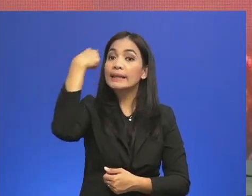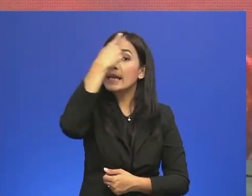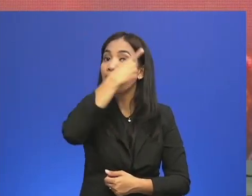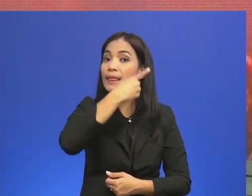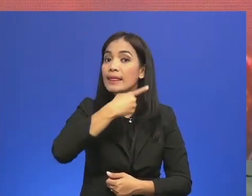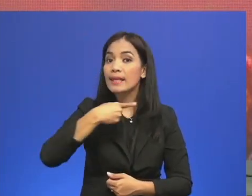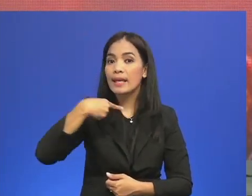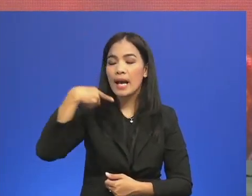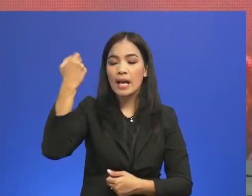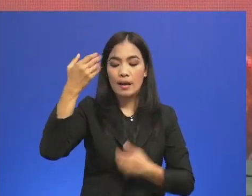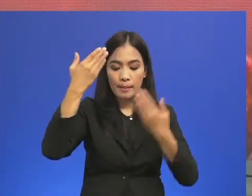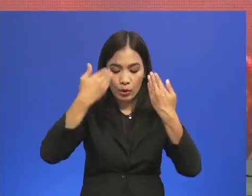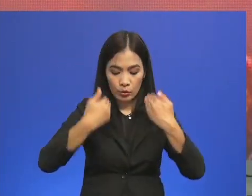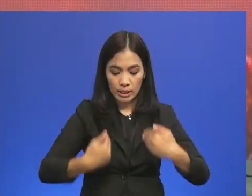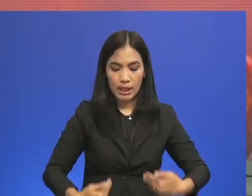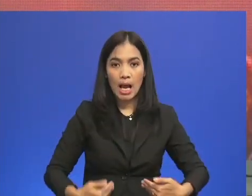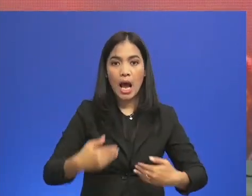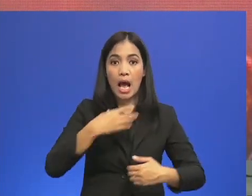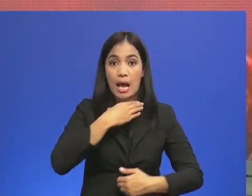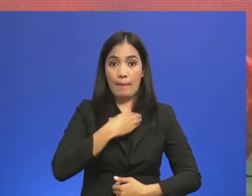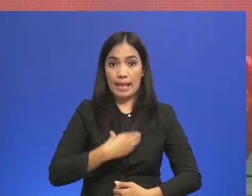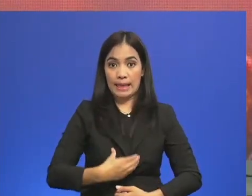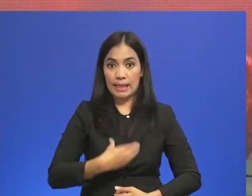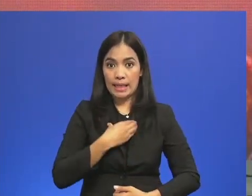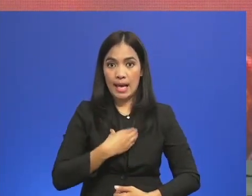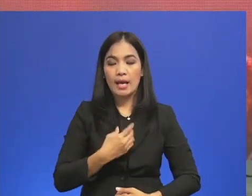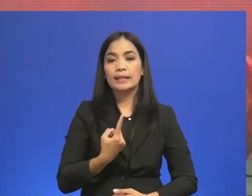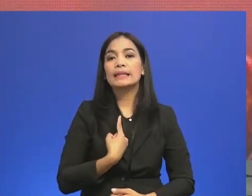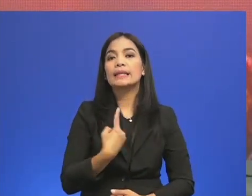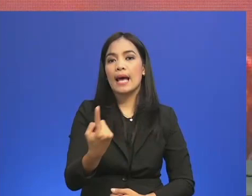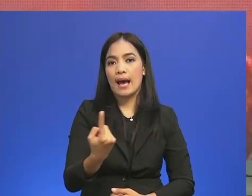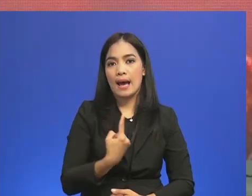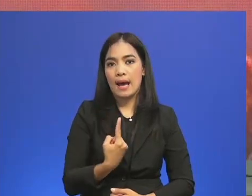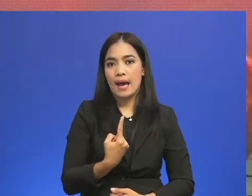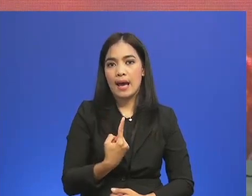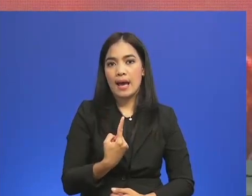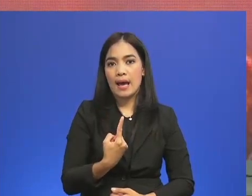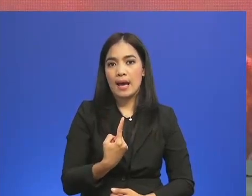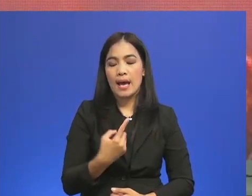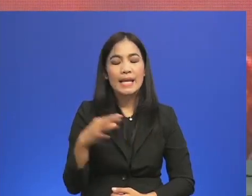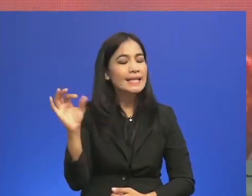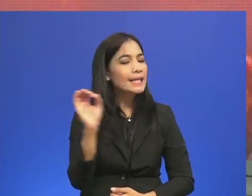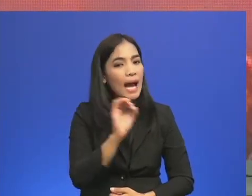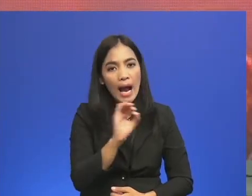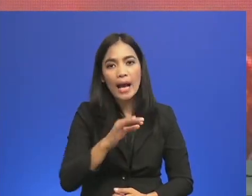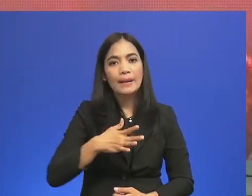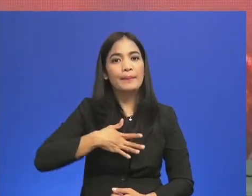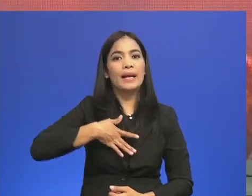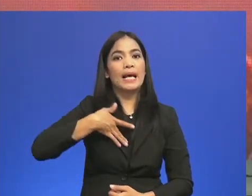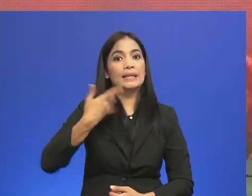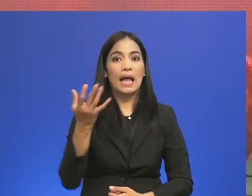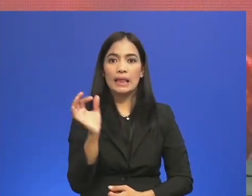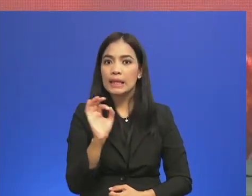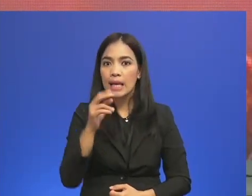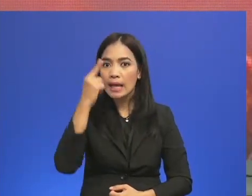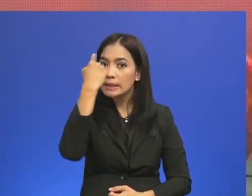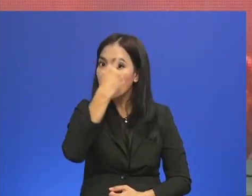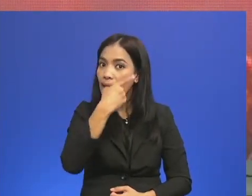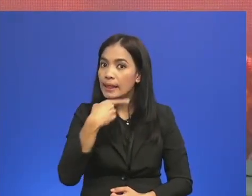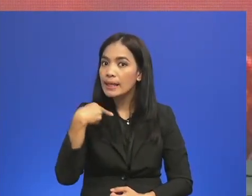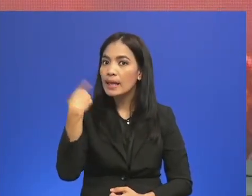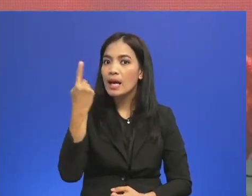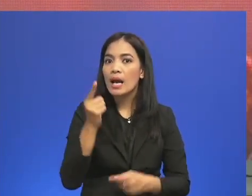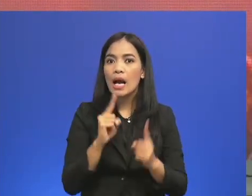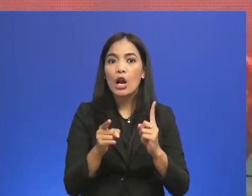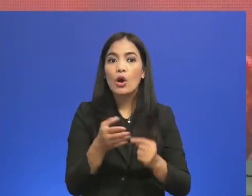kecantikan manusia batiniah kita. Jadi jangan merasa tidak cantik karena